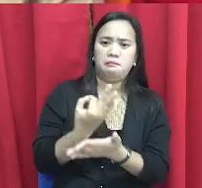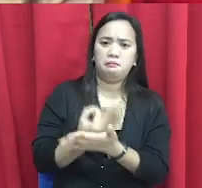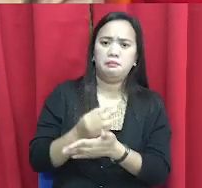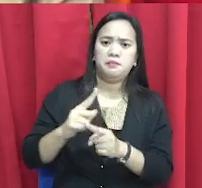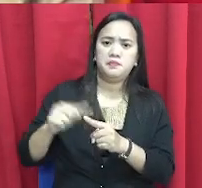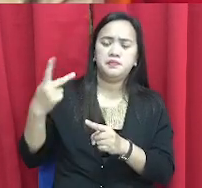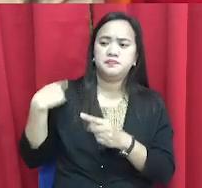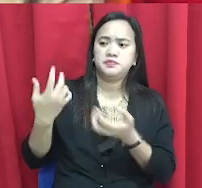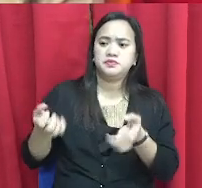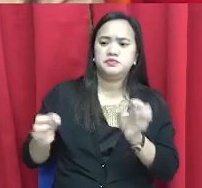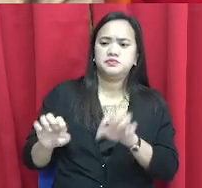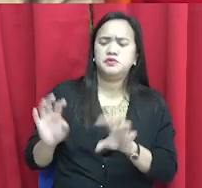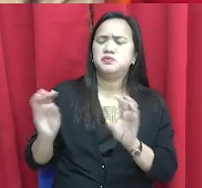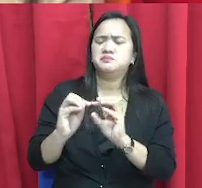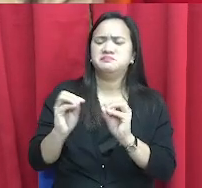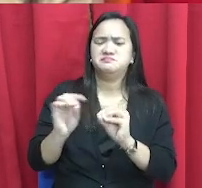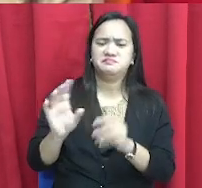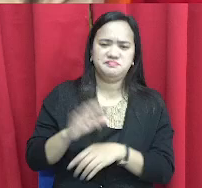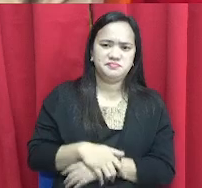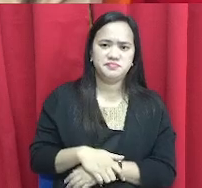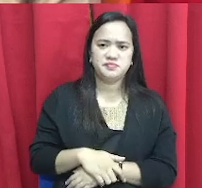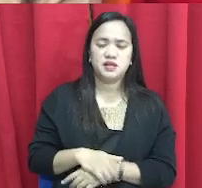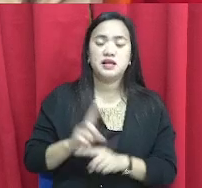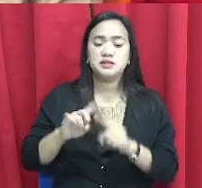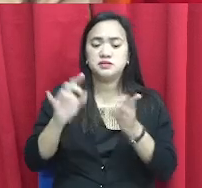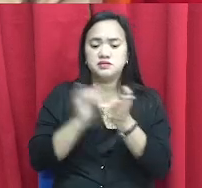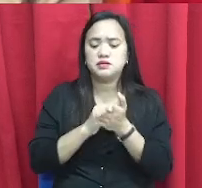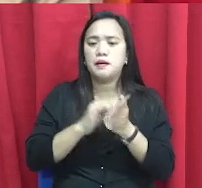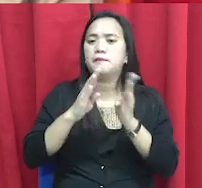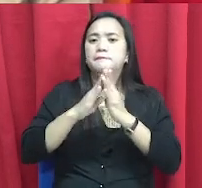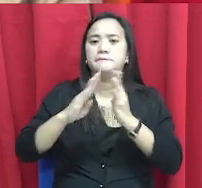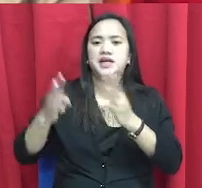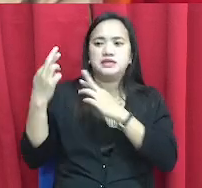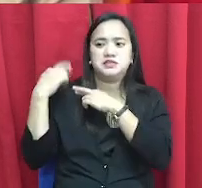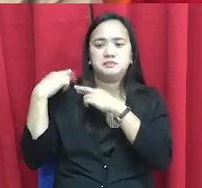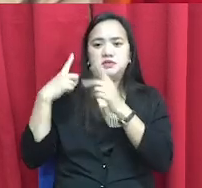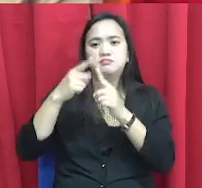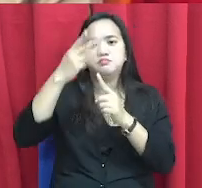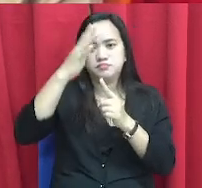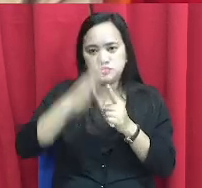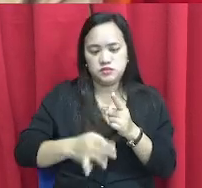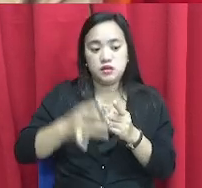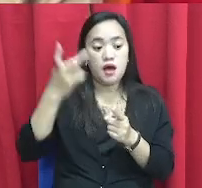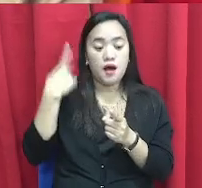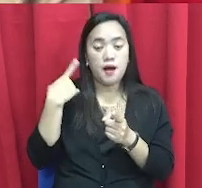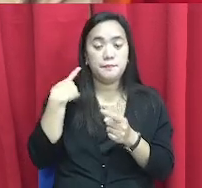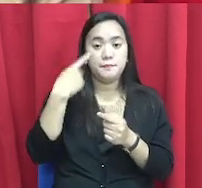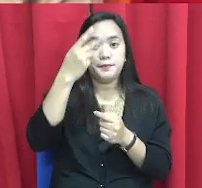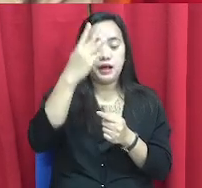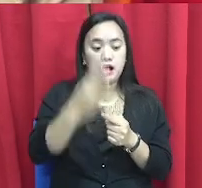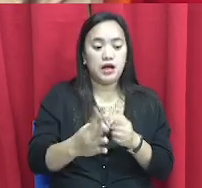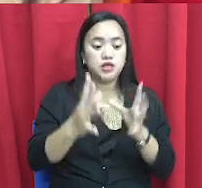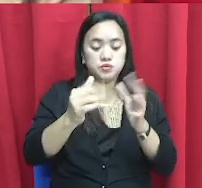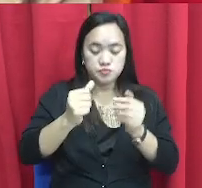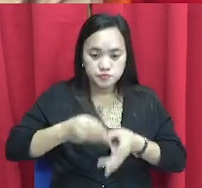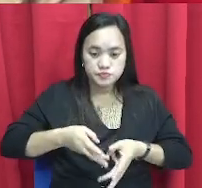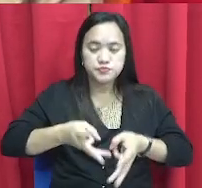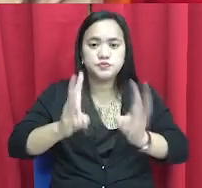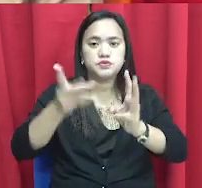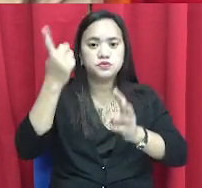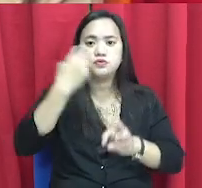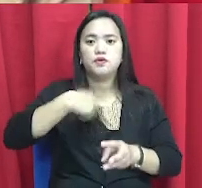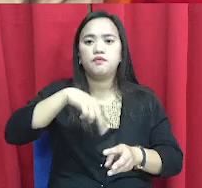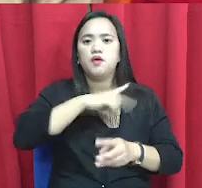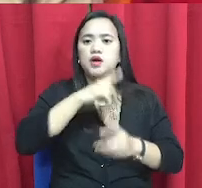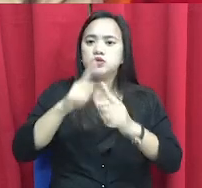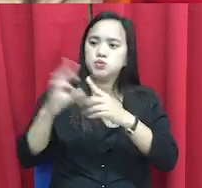event pa tayo sa ano wag na wag na wag na wag na ay mga kapatid malaking pananagutan mo yan sa Panginoon may gusto ng pamamagitan ng pamamagitan